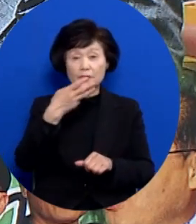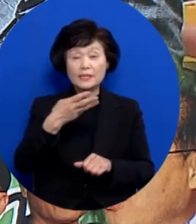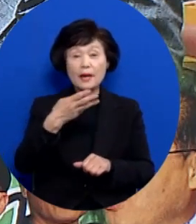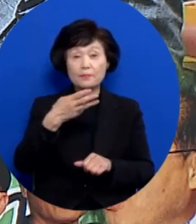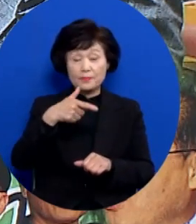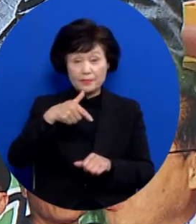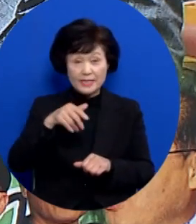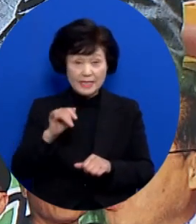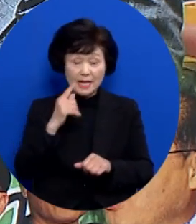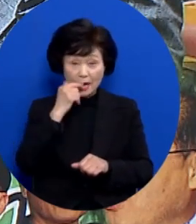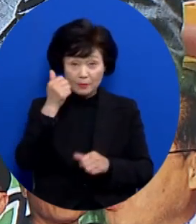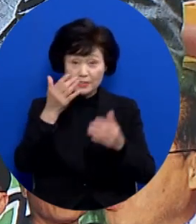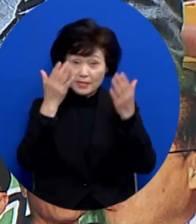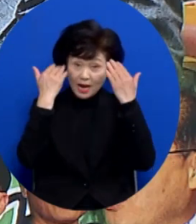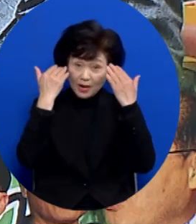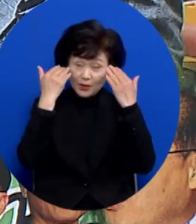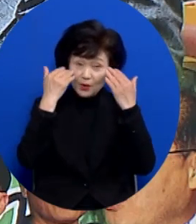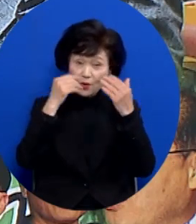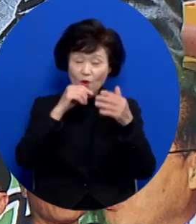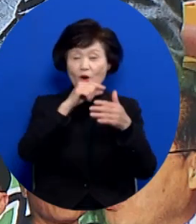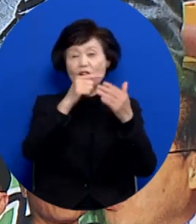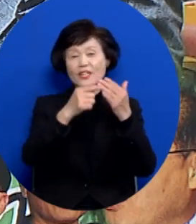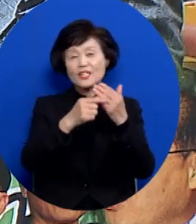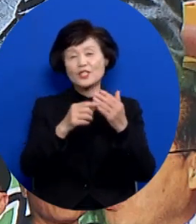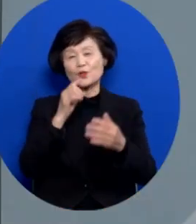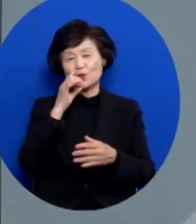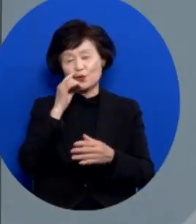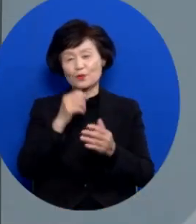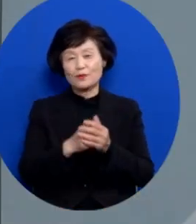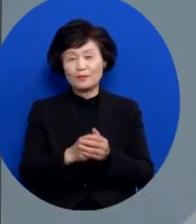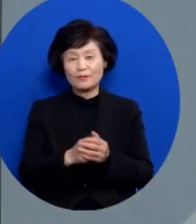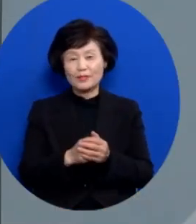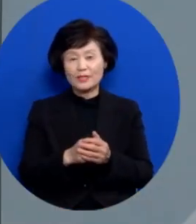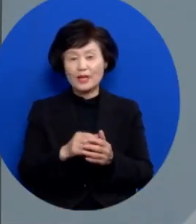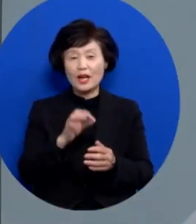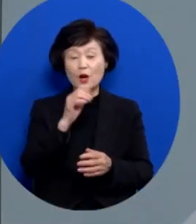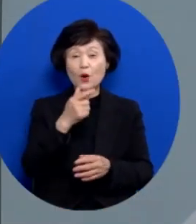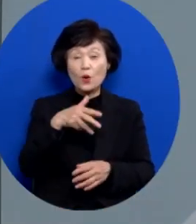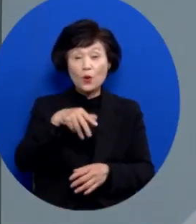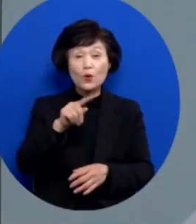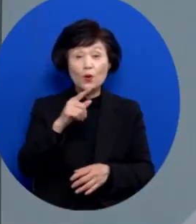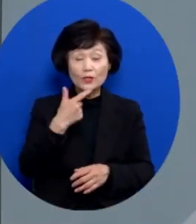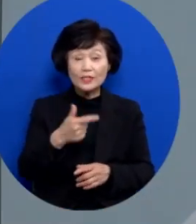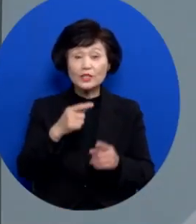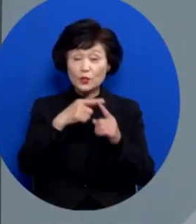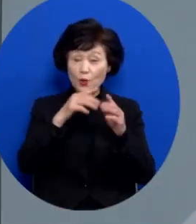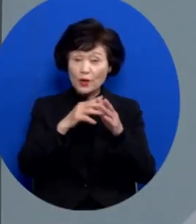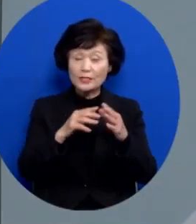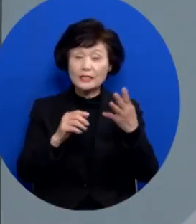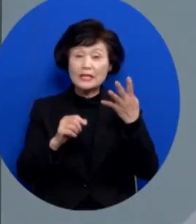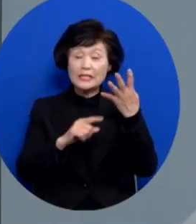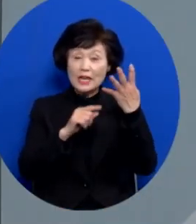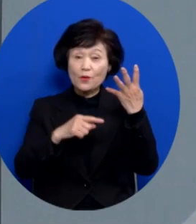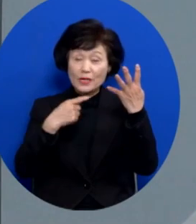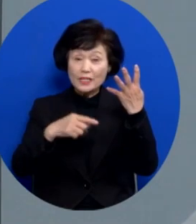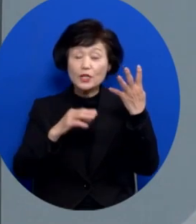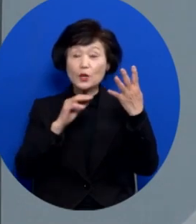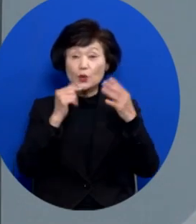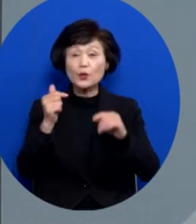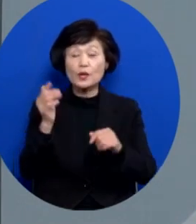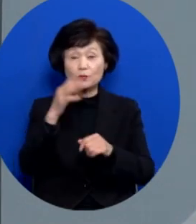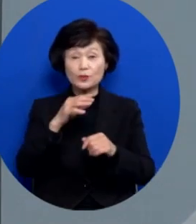마련했다고요 일정과 내용도 궁금합니다 포항 오천교에서 4월 1일 토요일부터